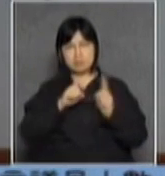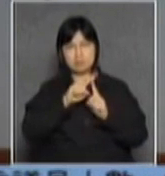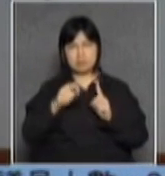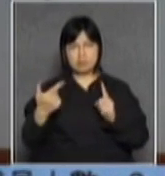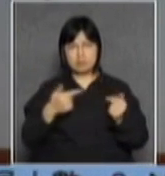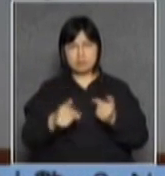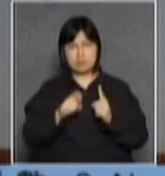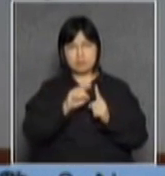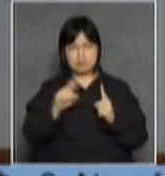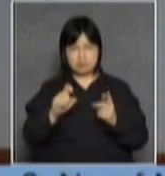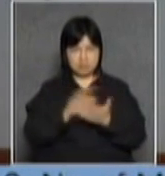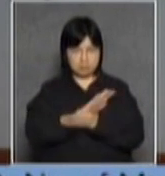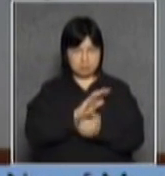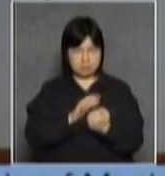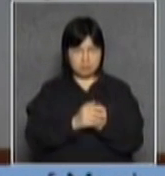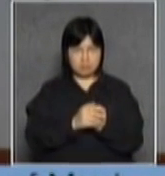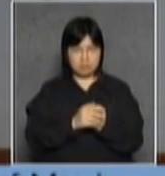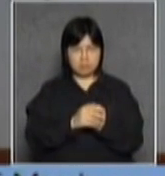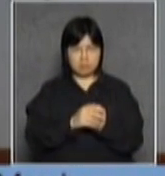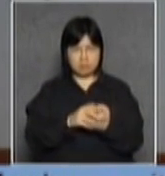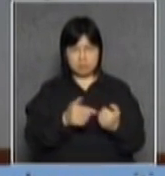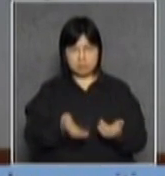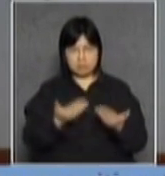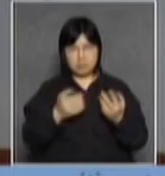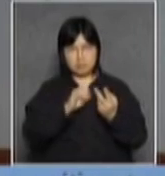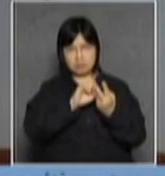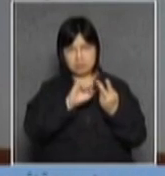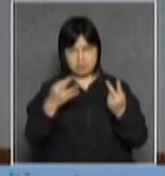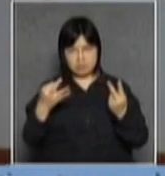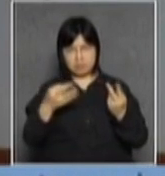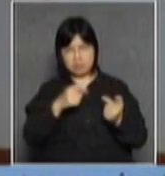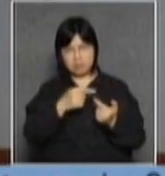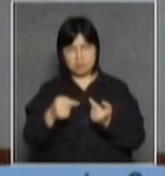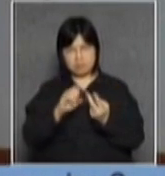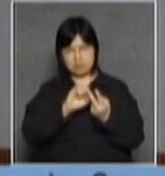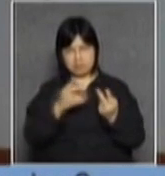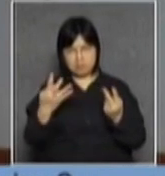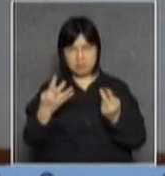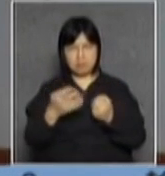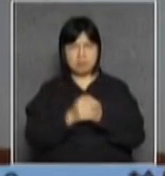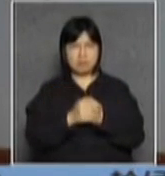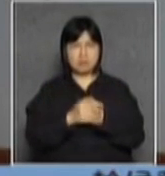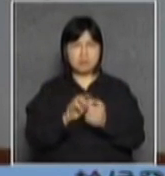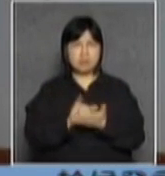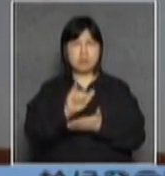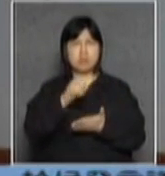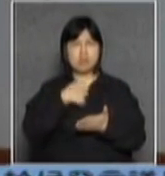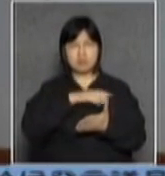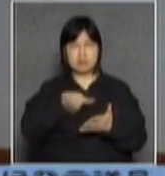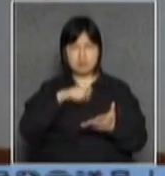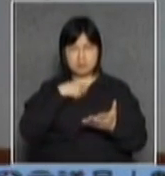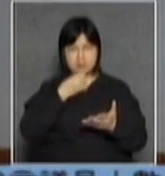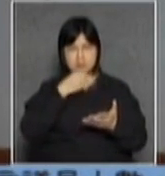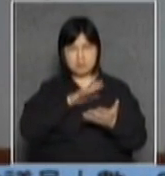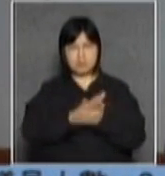至1999年度起至2003至2004年度這6年內，我們經歷了5年的